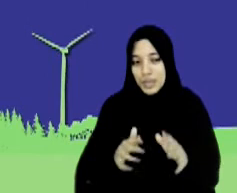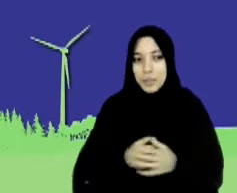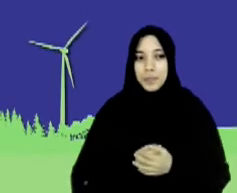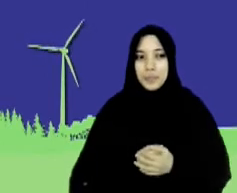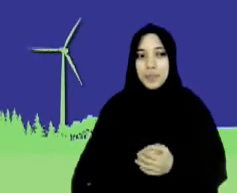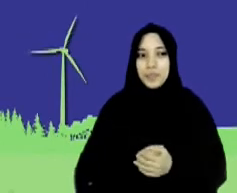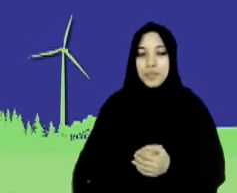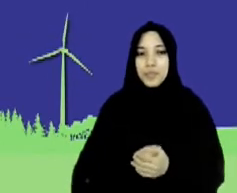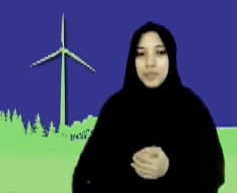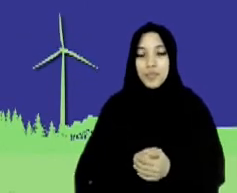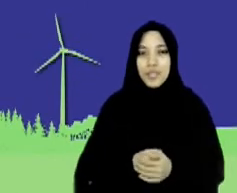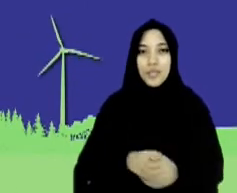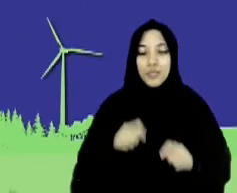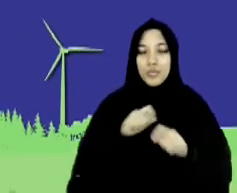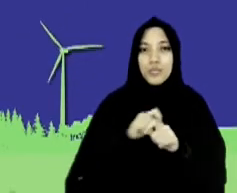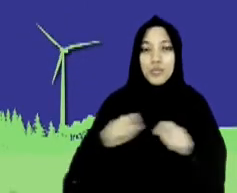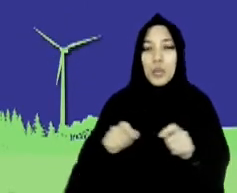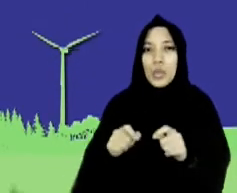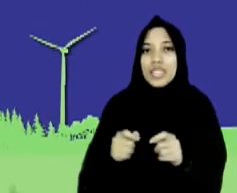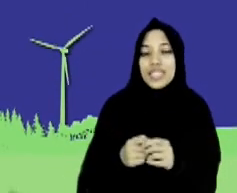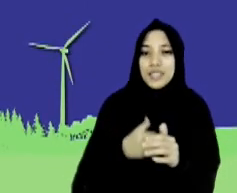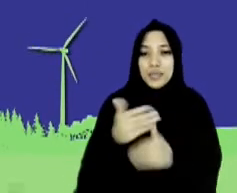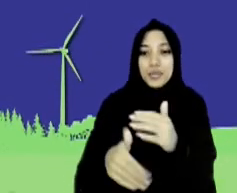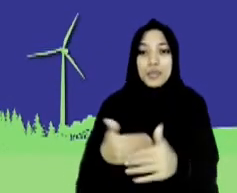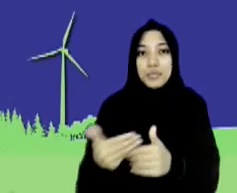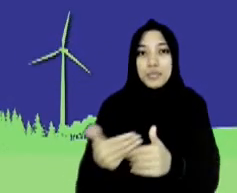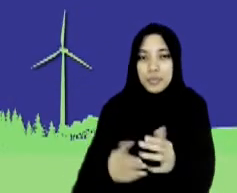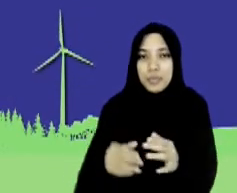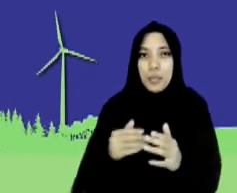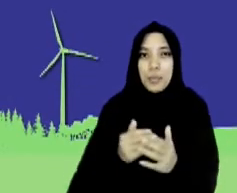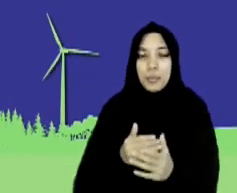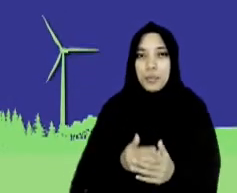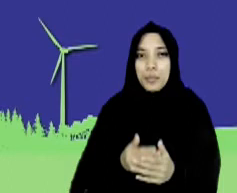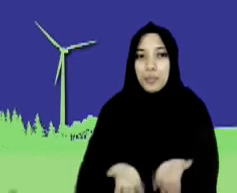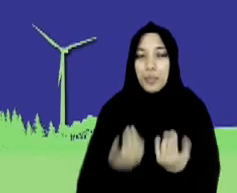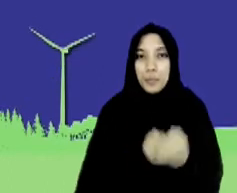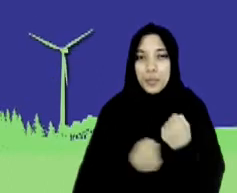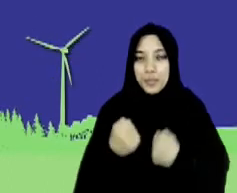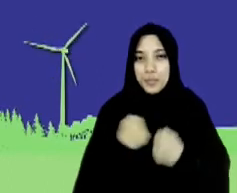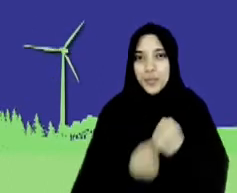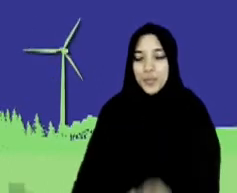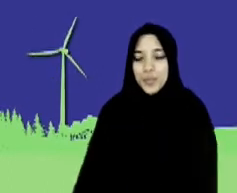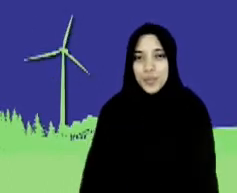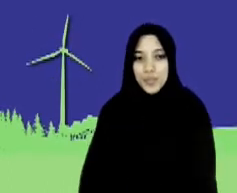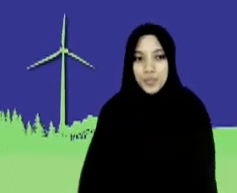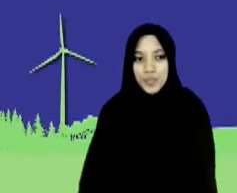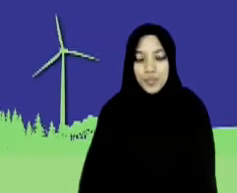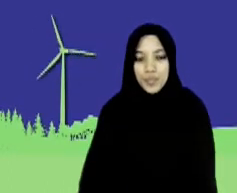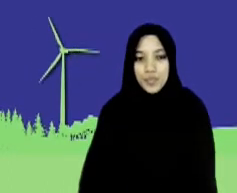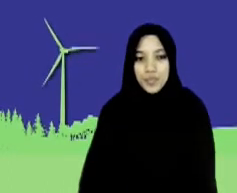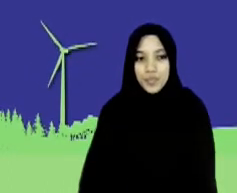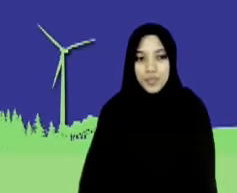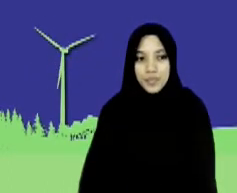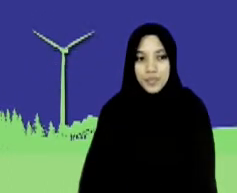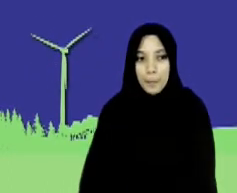produksi berkelanjutan sustainable production tadi sustainable Finance sekarang sustainable production eh mungkin eh